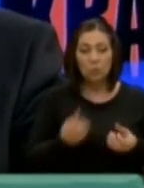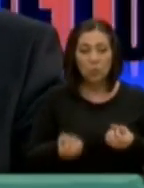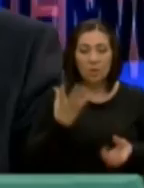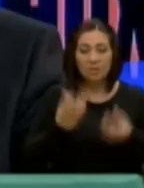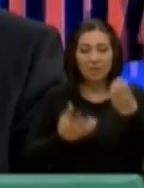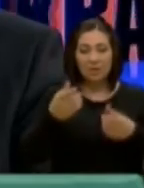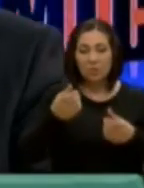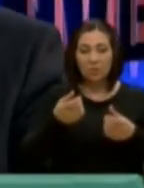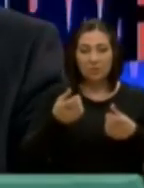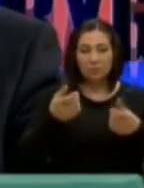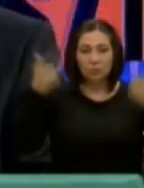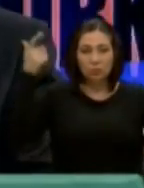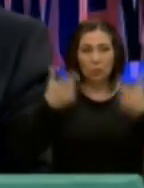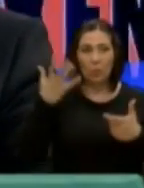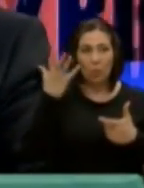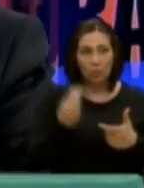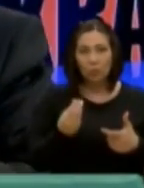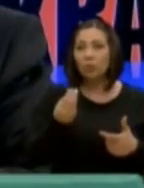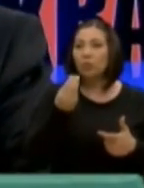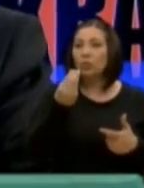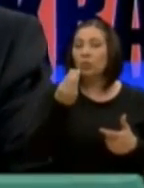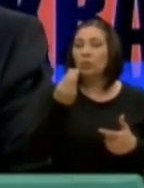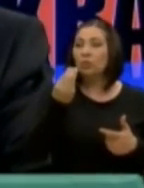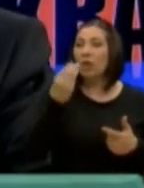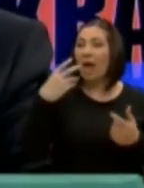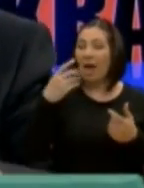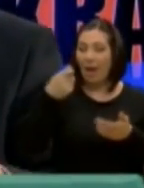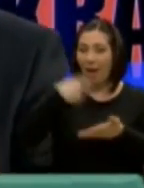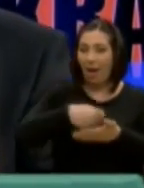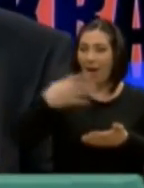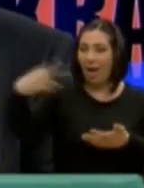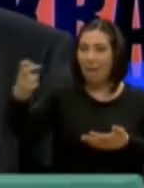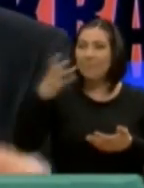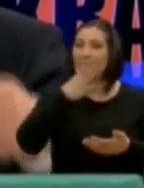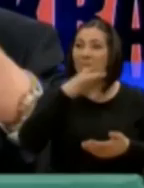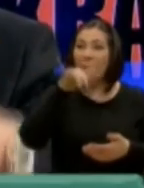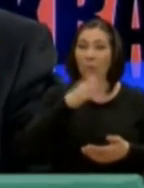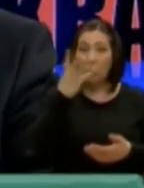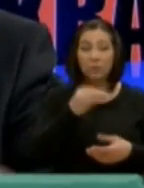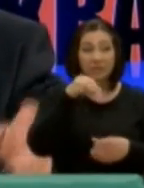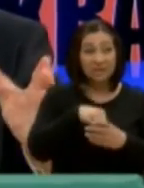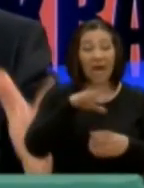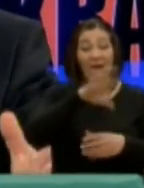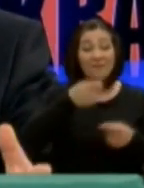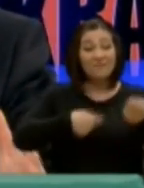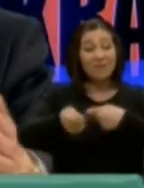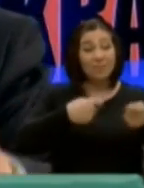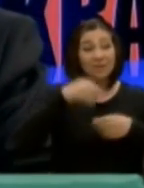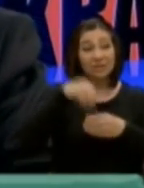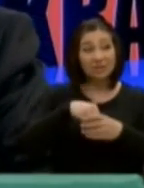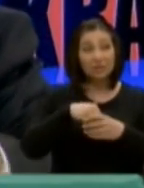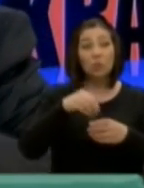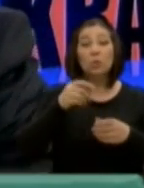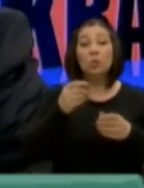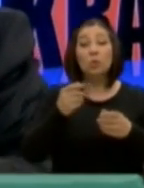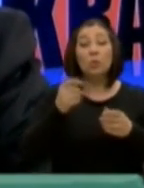üründen sorumlu olduğu için, hı-hı, ve tüketici ürünlerden aldığını bilme hakkı olduğu için, hı-hı, ve her firmanın da üretim,